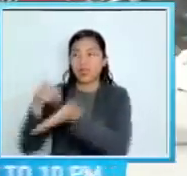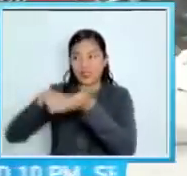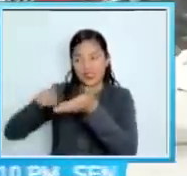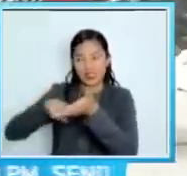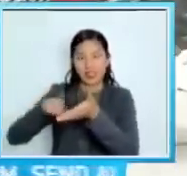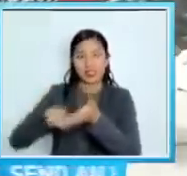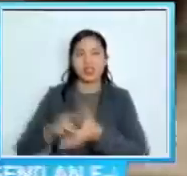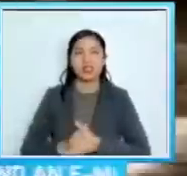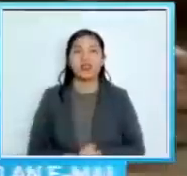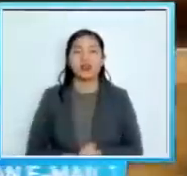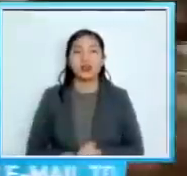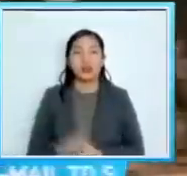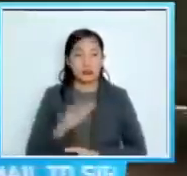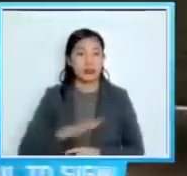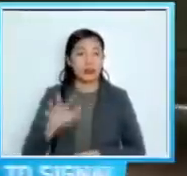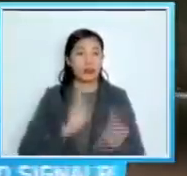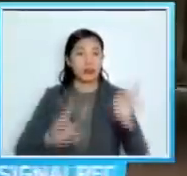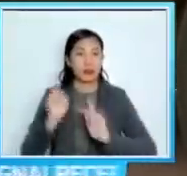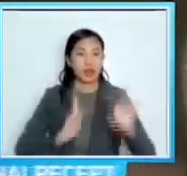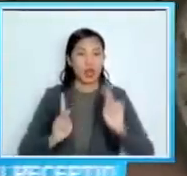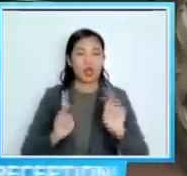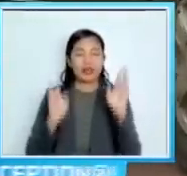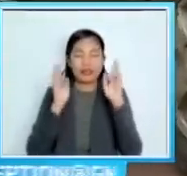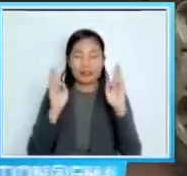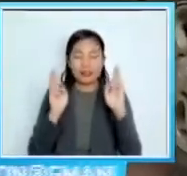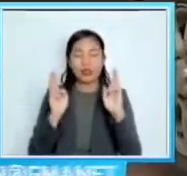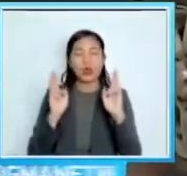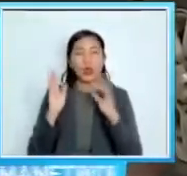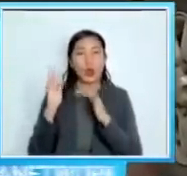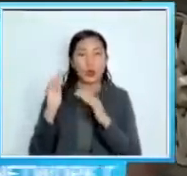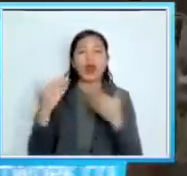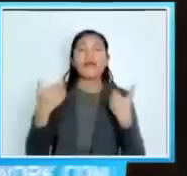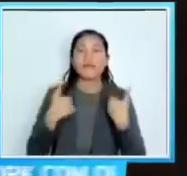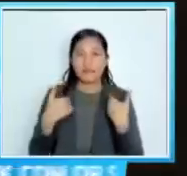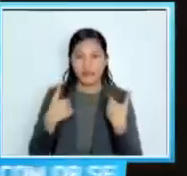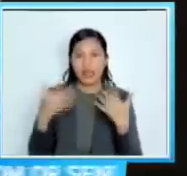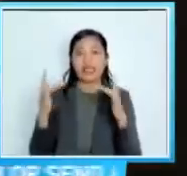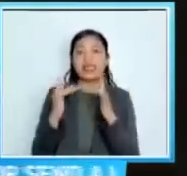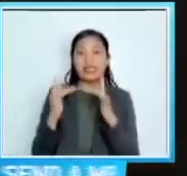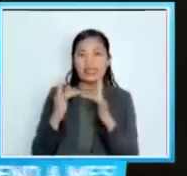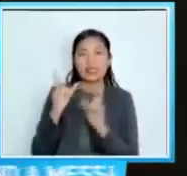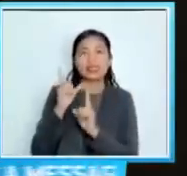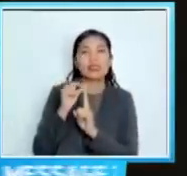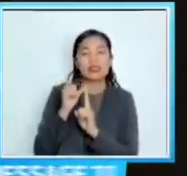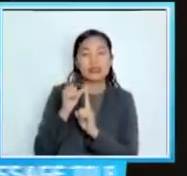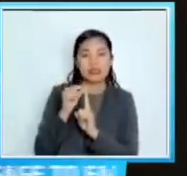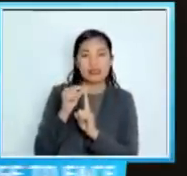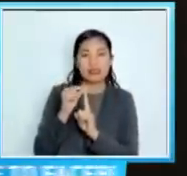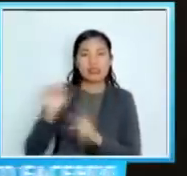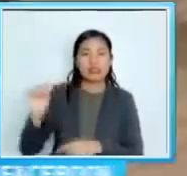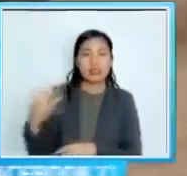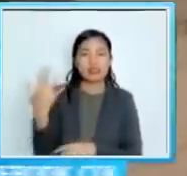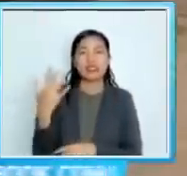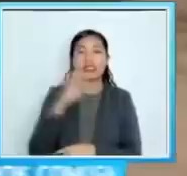talaga ng mga dito, ng mga tiga rito, talagang magkaroon na ng signal yung mga telcos doon sa Siargao at sa Dinagat Island para